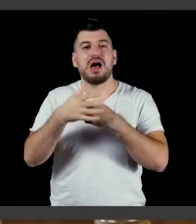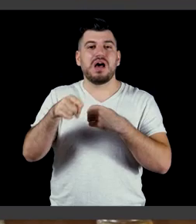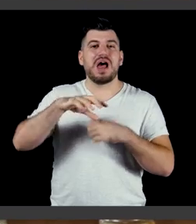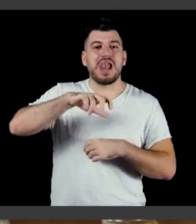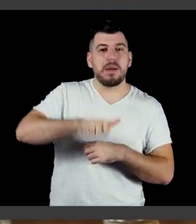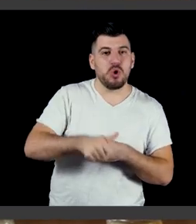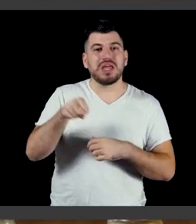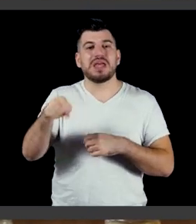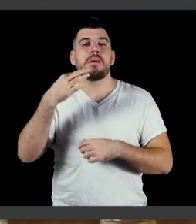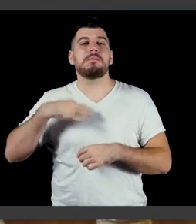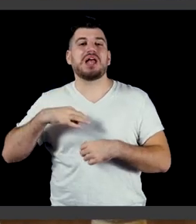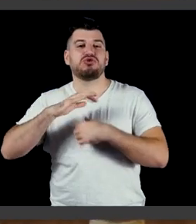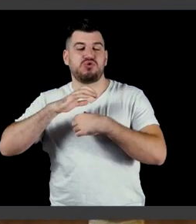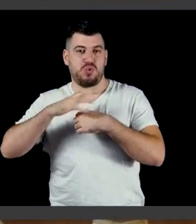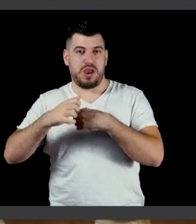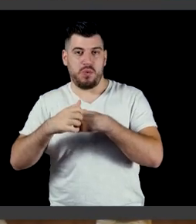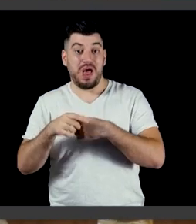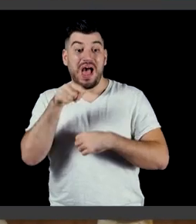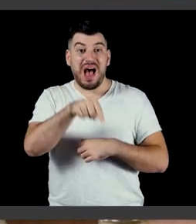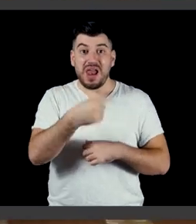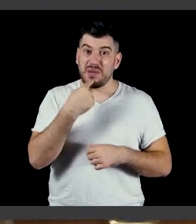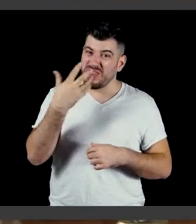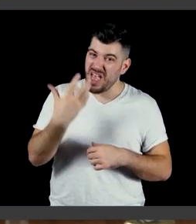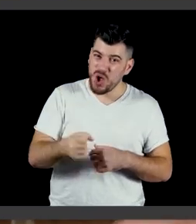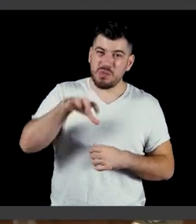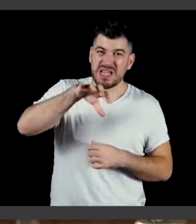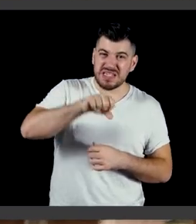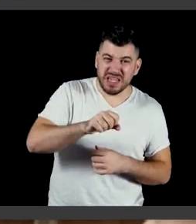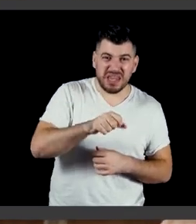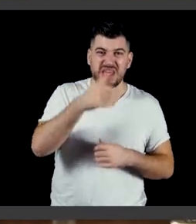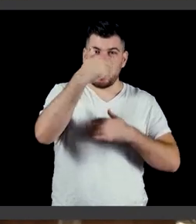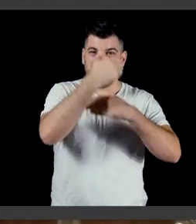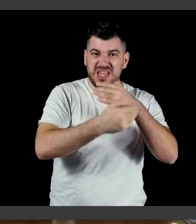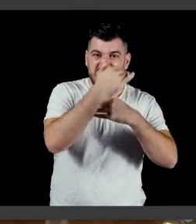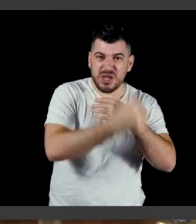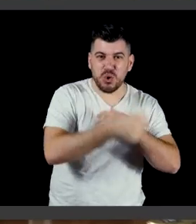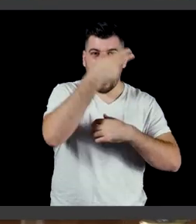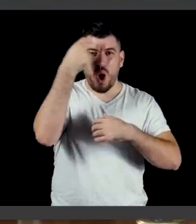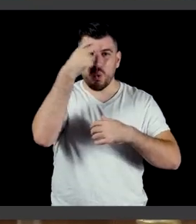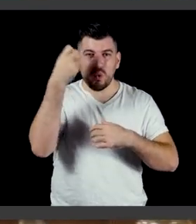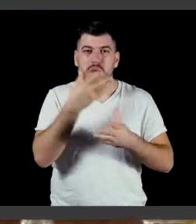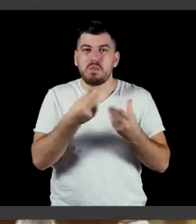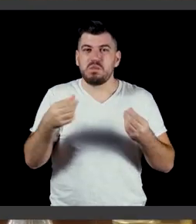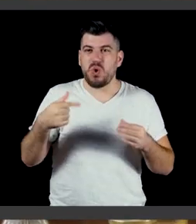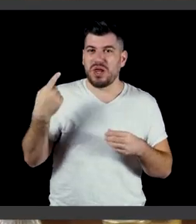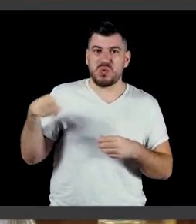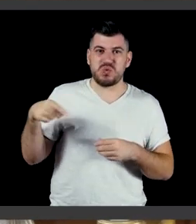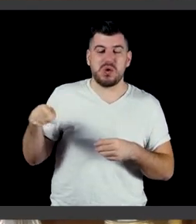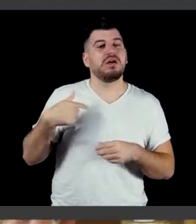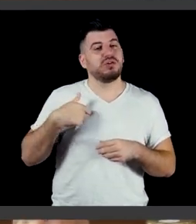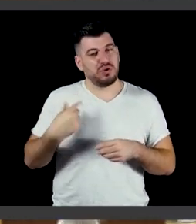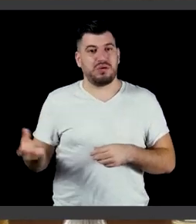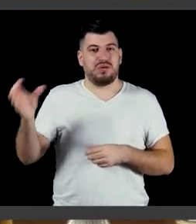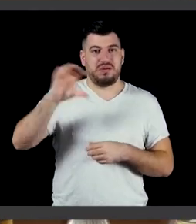όπως σας είπα, έχω αρκετή οξύτητα ήδη και από τον γύρο και από το αγκούρι, δεν θα προσθέσω τίποτα παραπάνω.